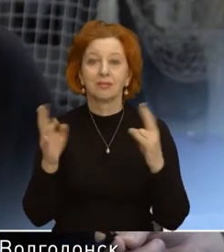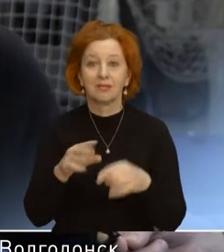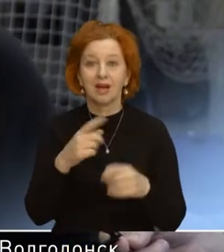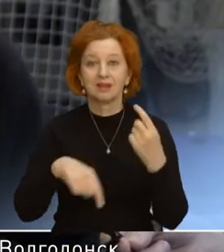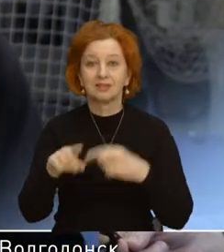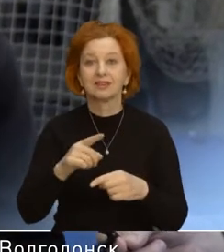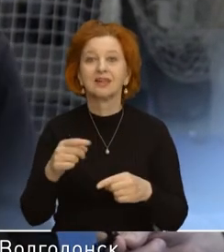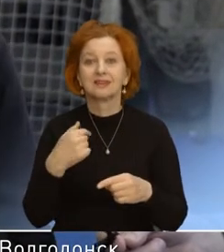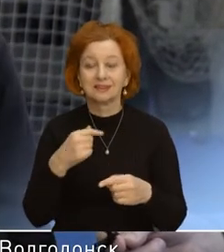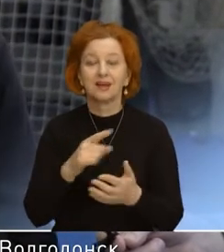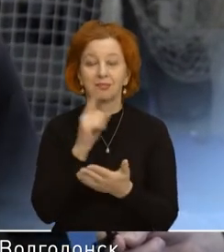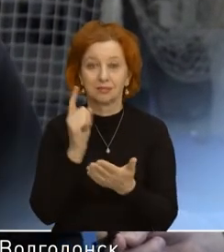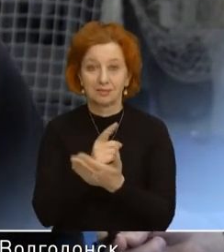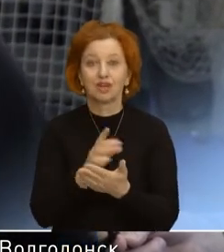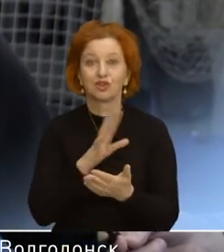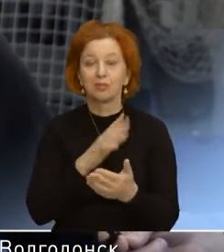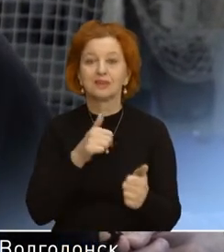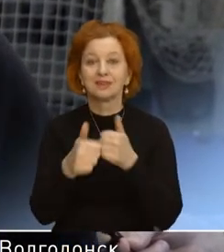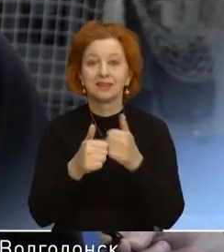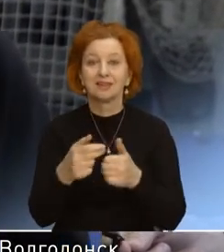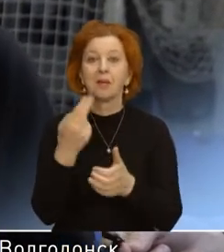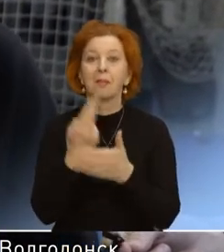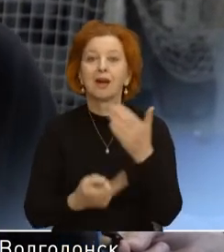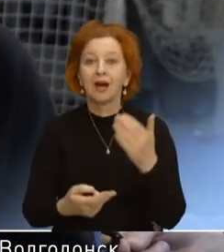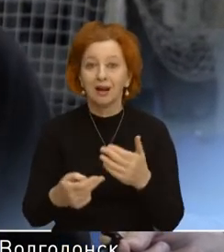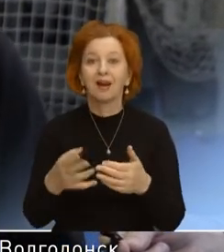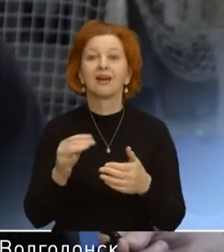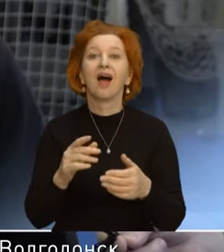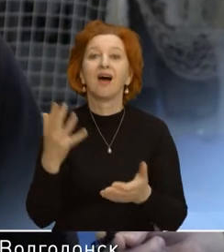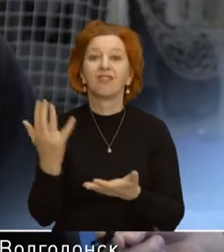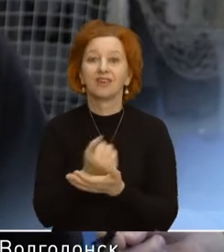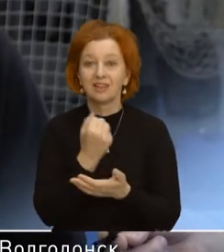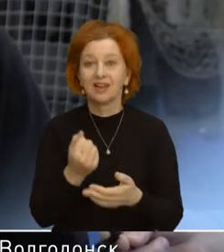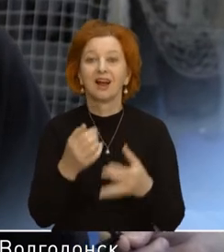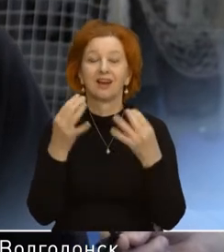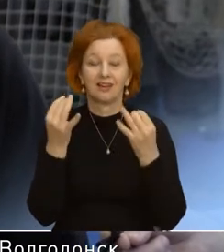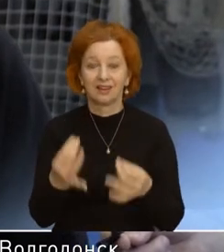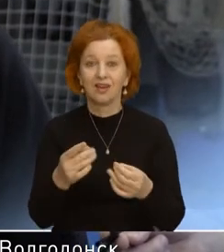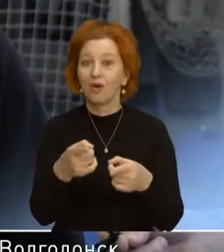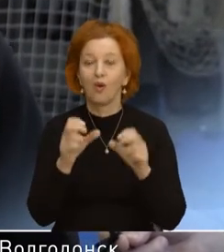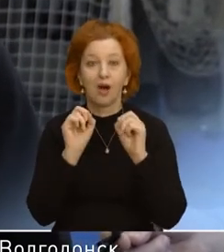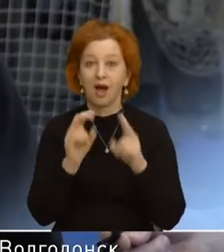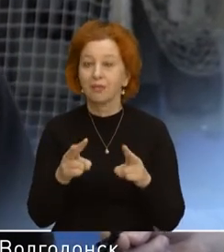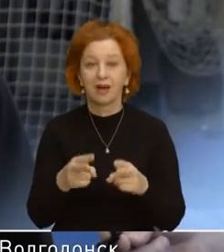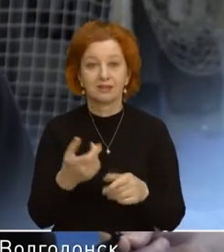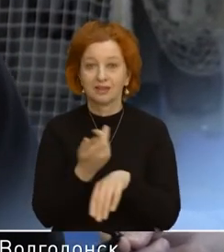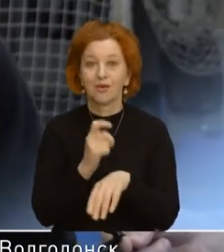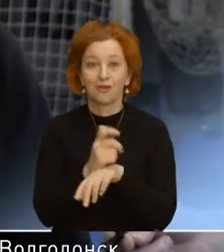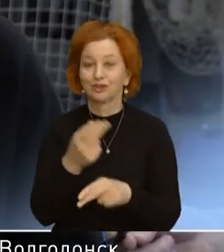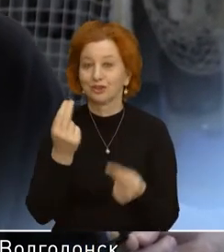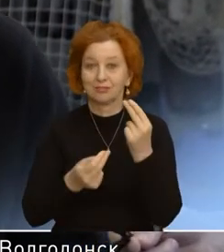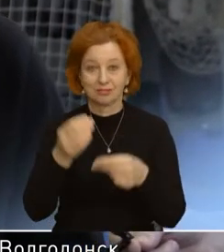Два раза мы с ними встречались в этом сезоне, проиграли на выезде, выиграли домашний матч. У них очень опасная задняя